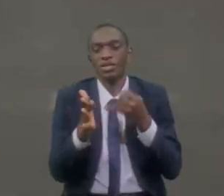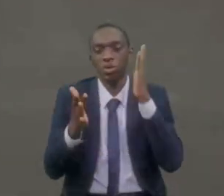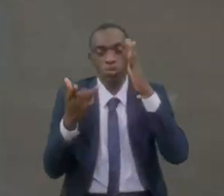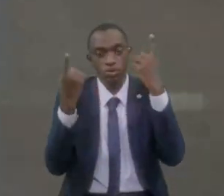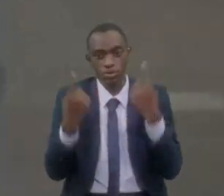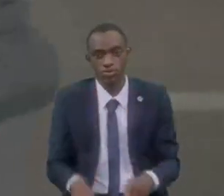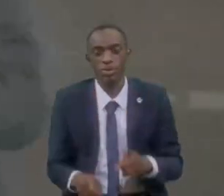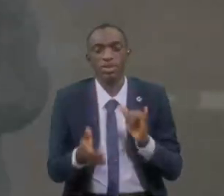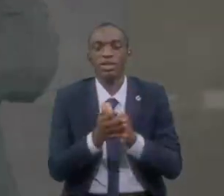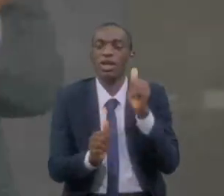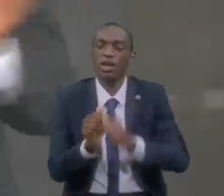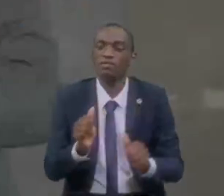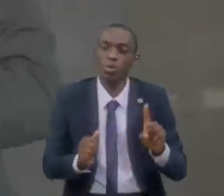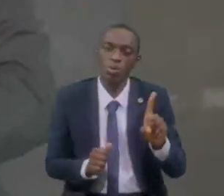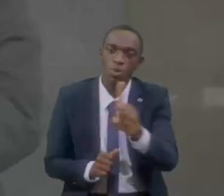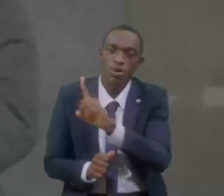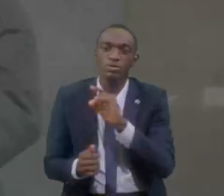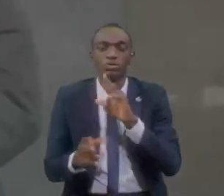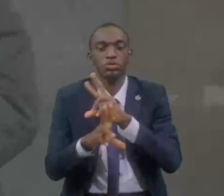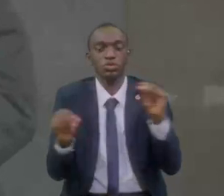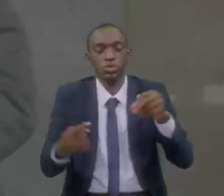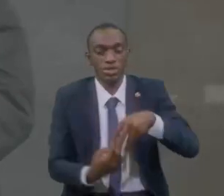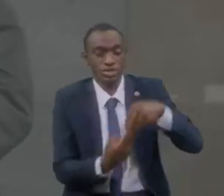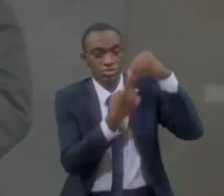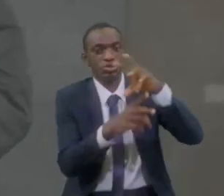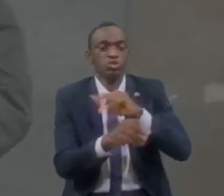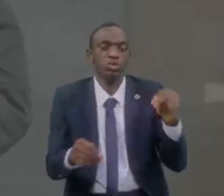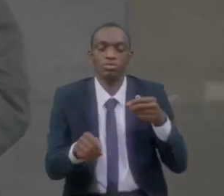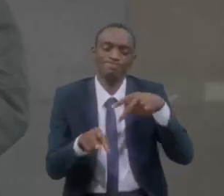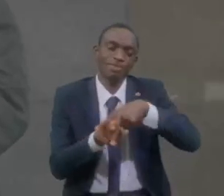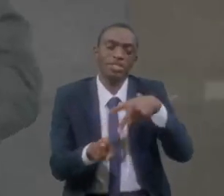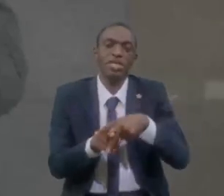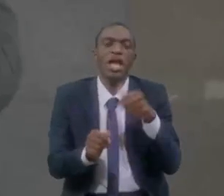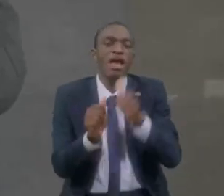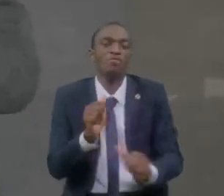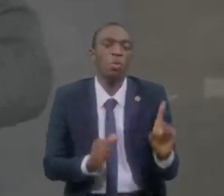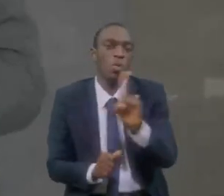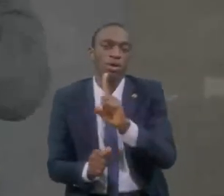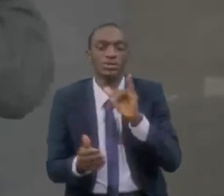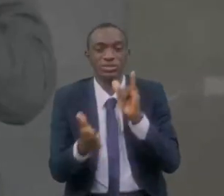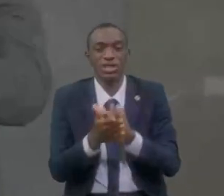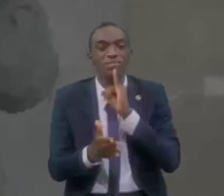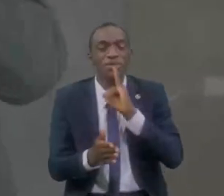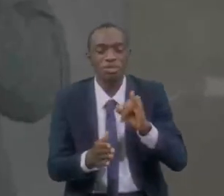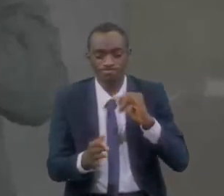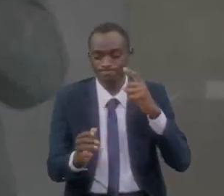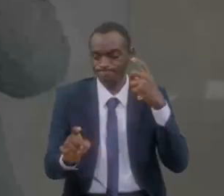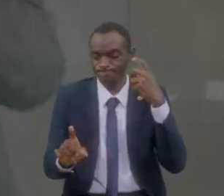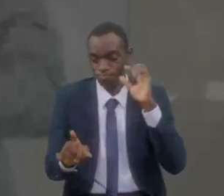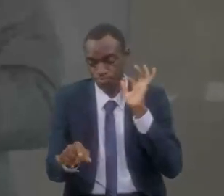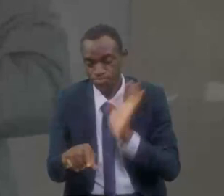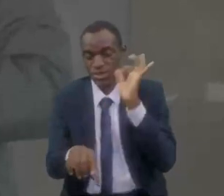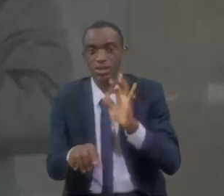regardera, sans exception, pas de partialité. Quiconque aura été mordu et le regardera,